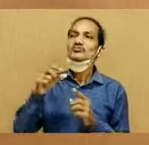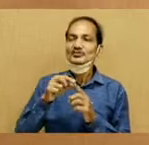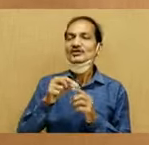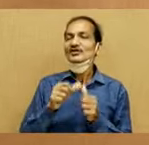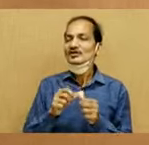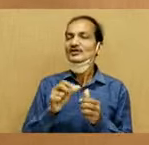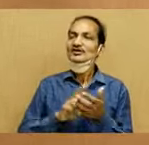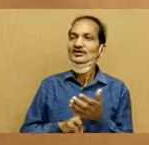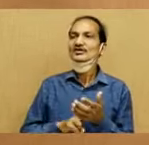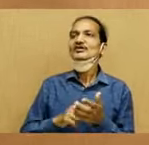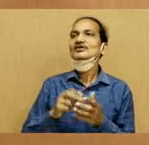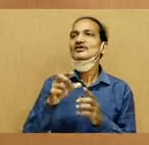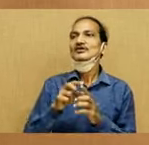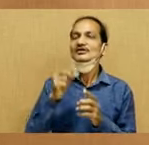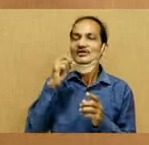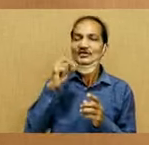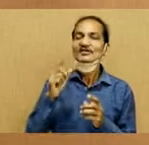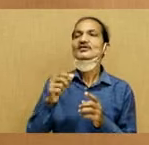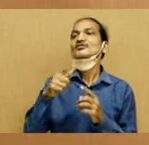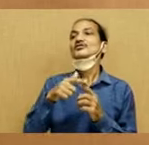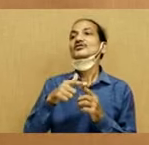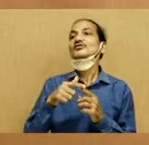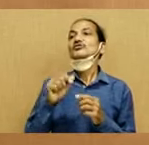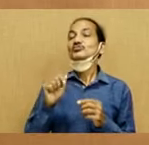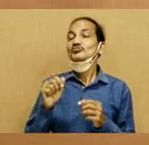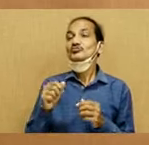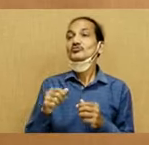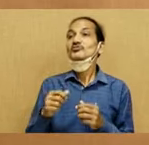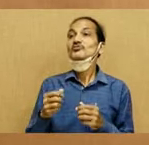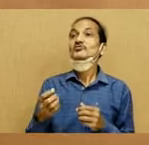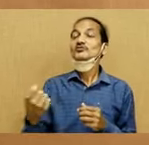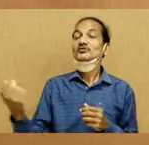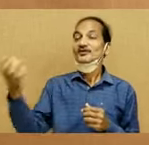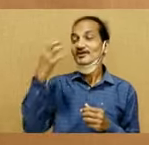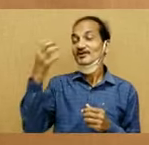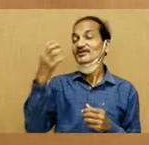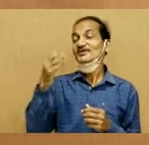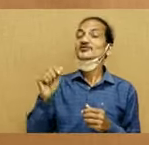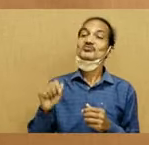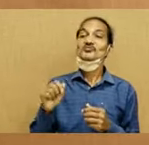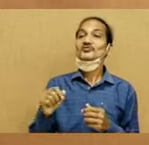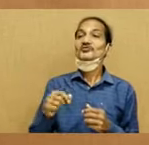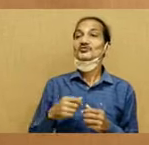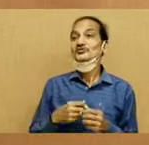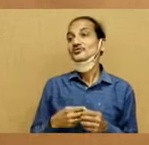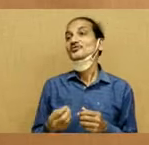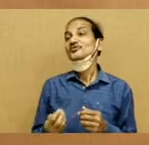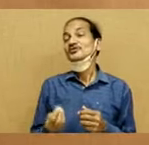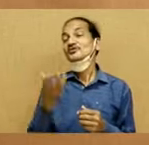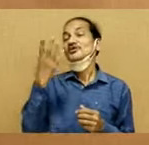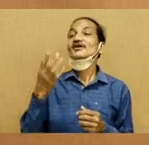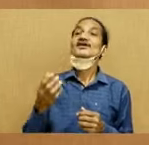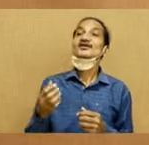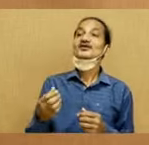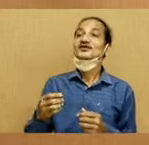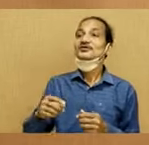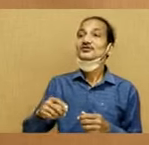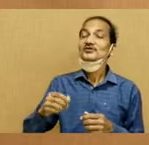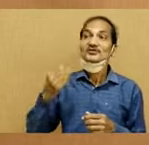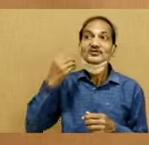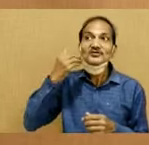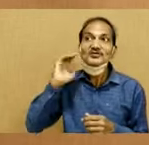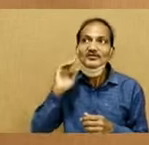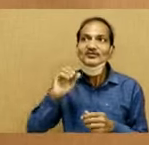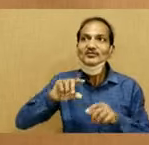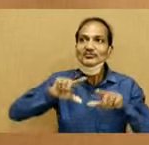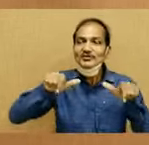କହିଦିଏ। ମୁଁ ତାଙ୍କ ସାଙ୍ଗରେ ଯେତେବେଳେ ସକାଳେ ମିଟିଂ କରୁଥିଲି ସେତେବେଳେ ମୋ ମାସ୍କକୁ ଓହ୍ଲେଇଲା ବେଳେ